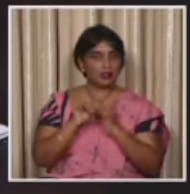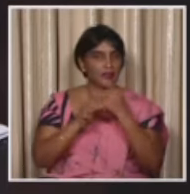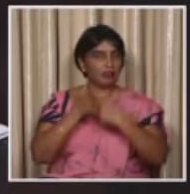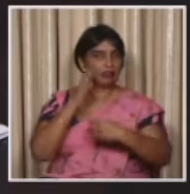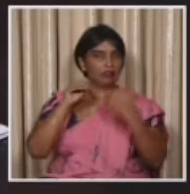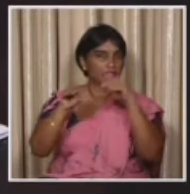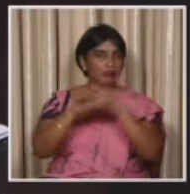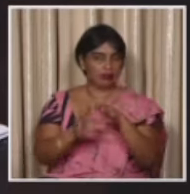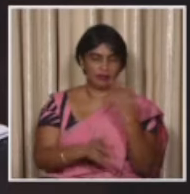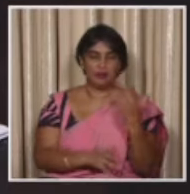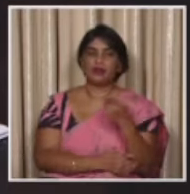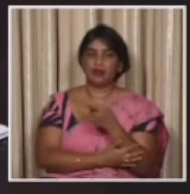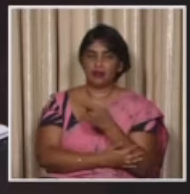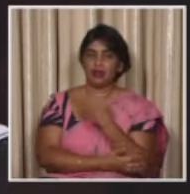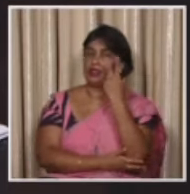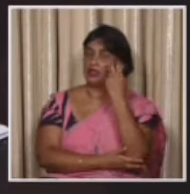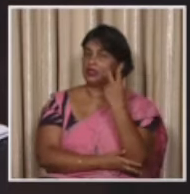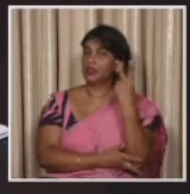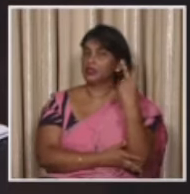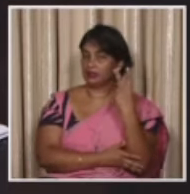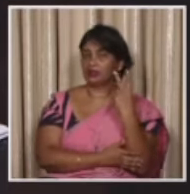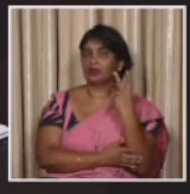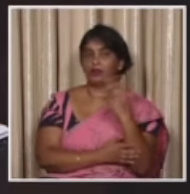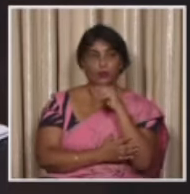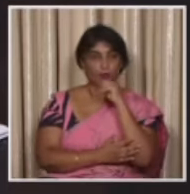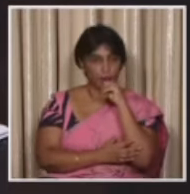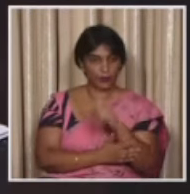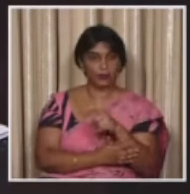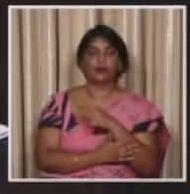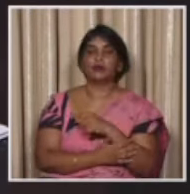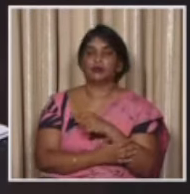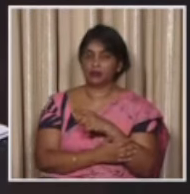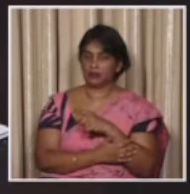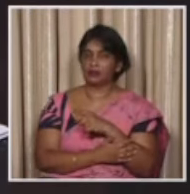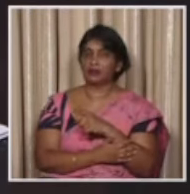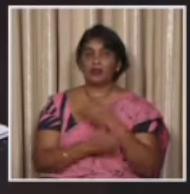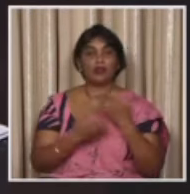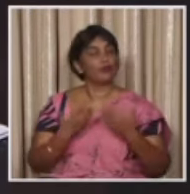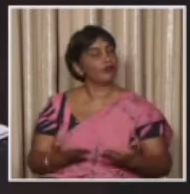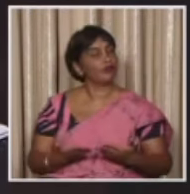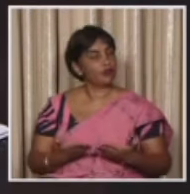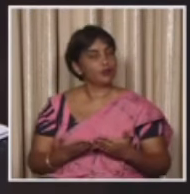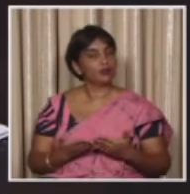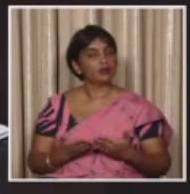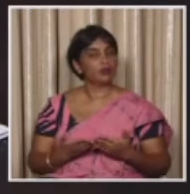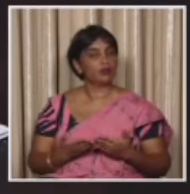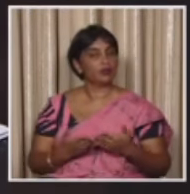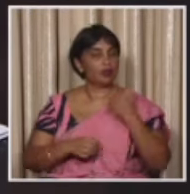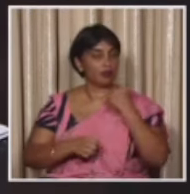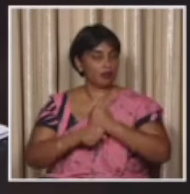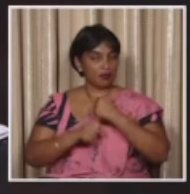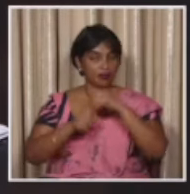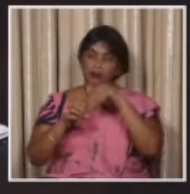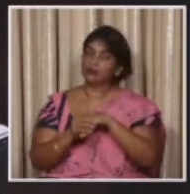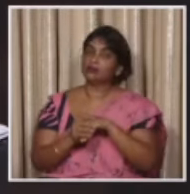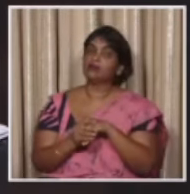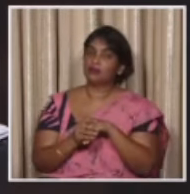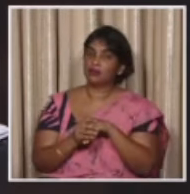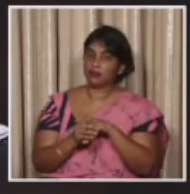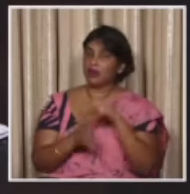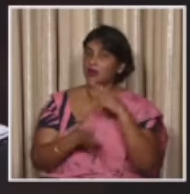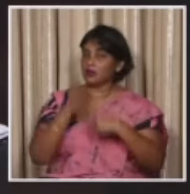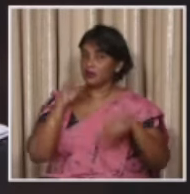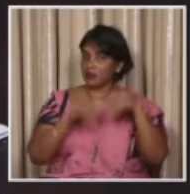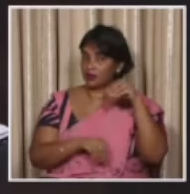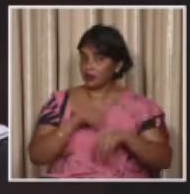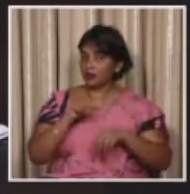දේශපාලනේ නොසිටියත් 2002 පැහැදිලිවම මේ වර්තමාන ආණ්ඩු පක්ෂයේ